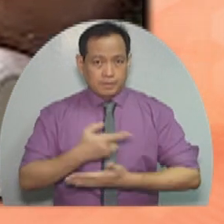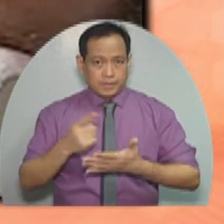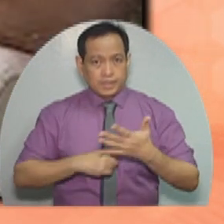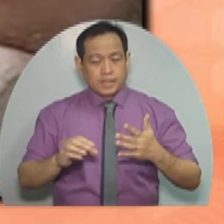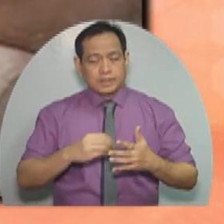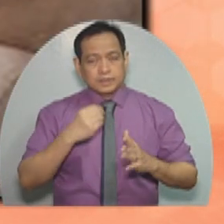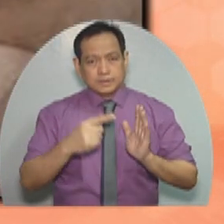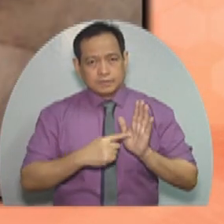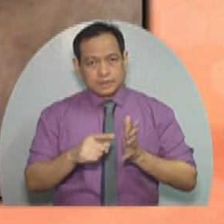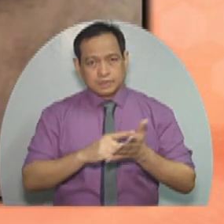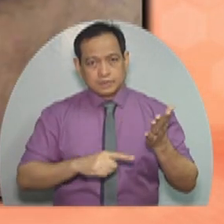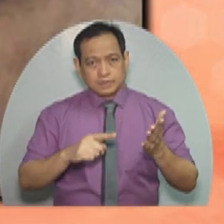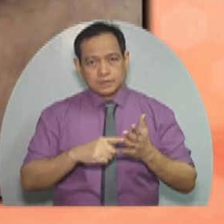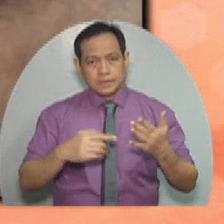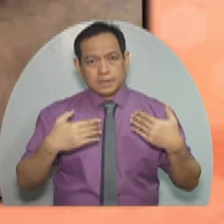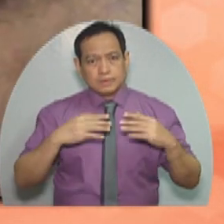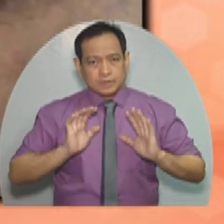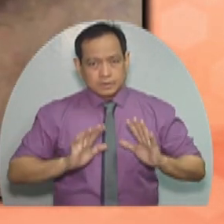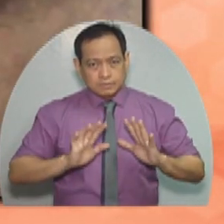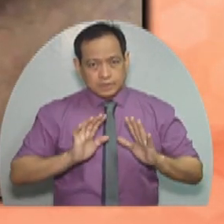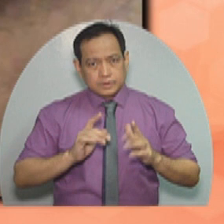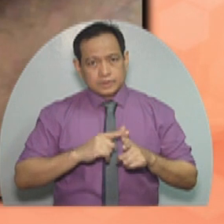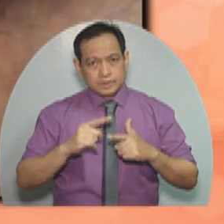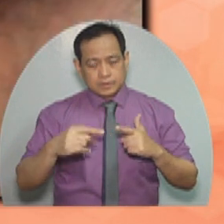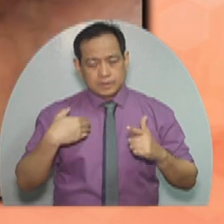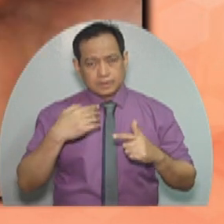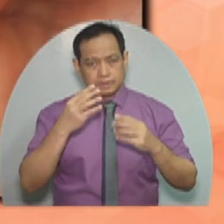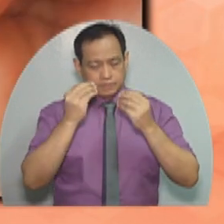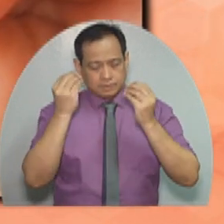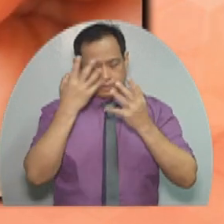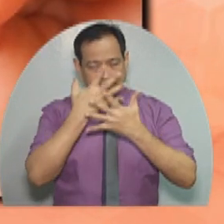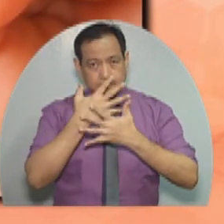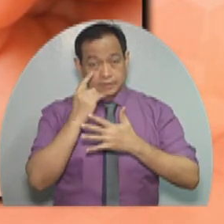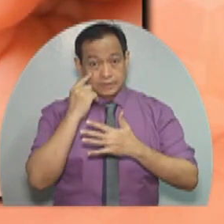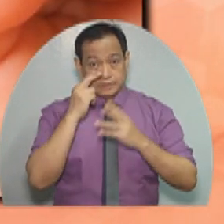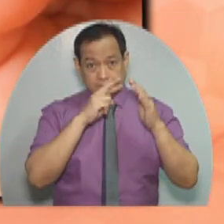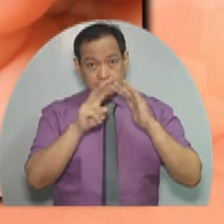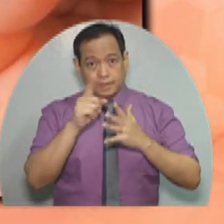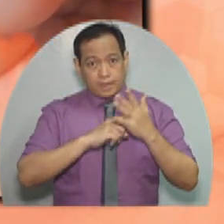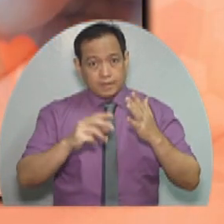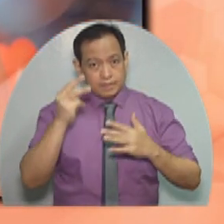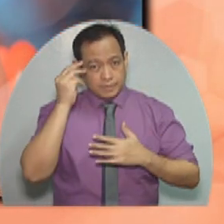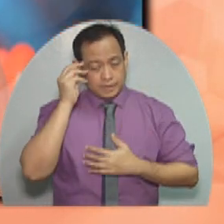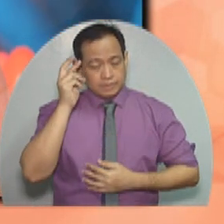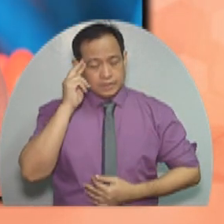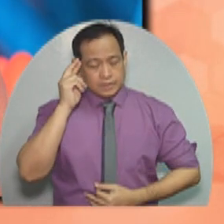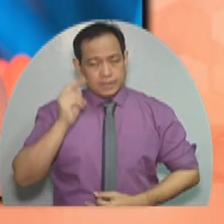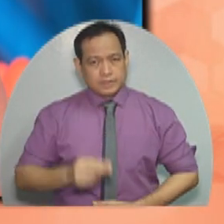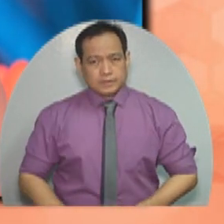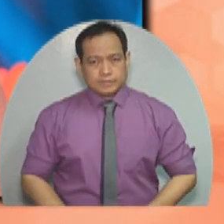problema. Ang iba pa sintomas naman ay ang pagkukumbulsyon, paglabo ng paningin,